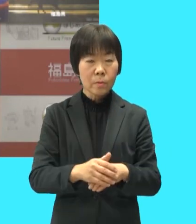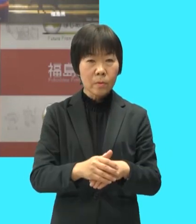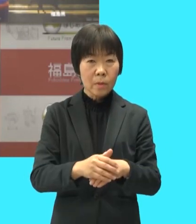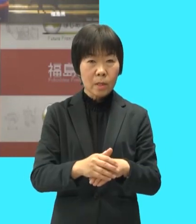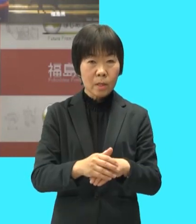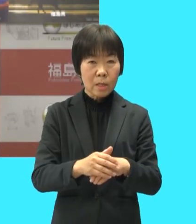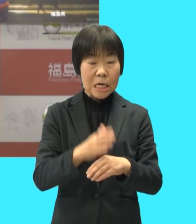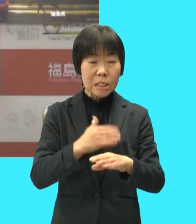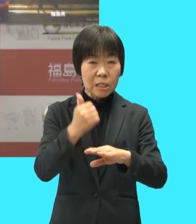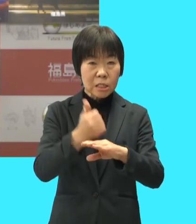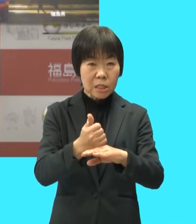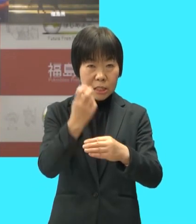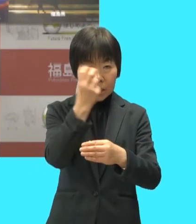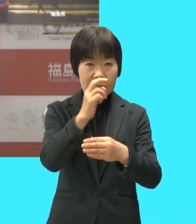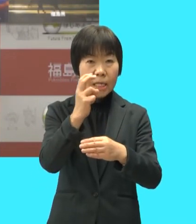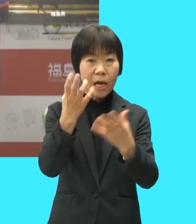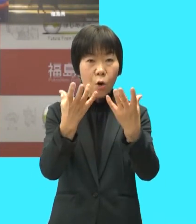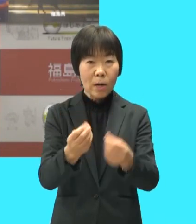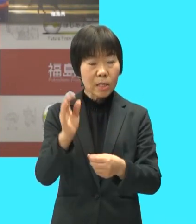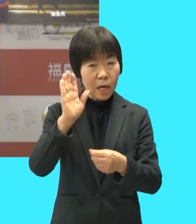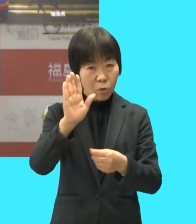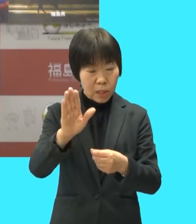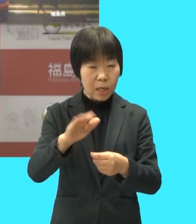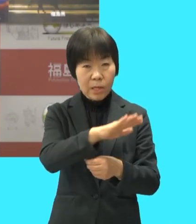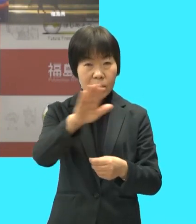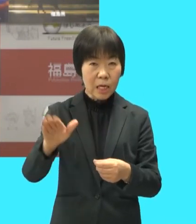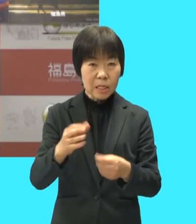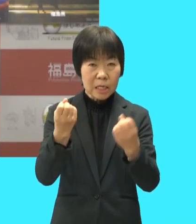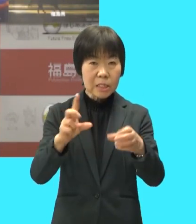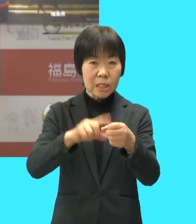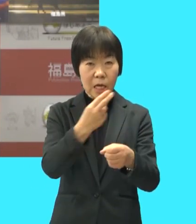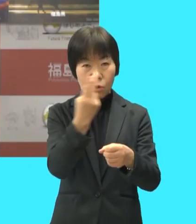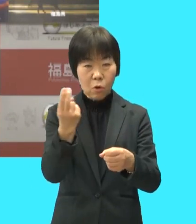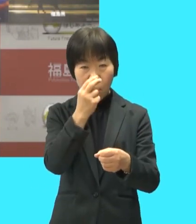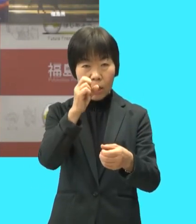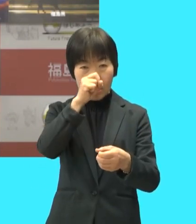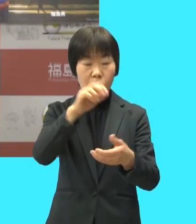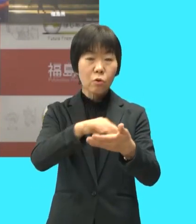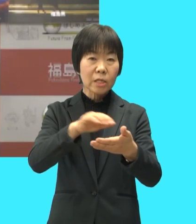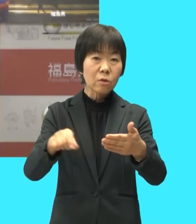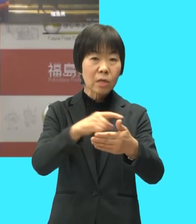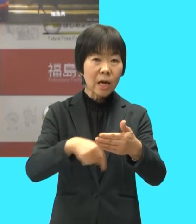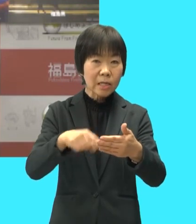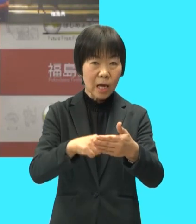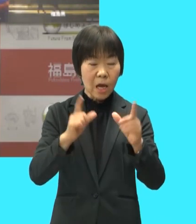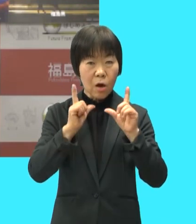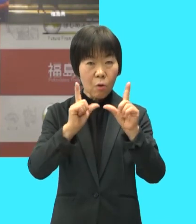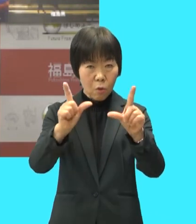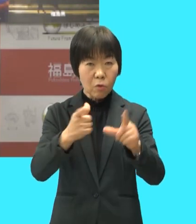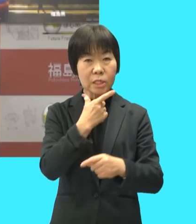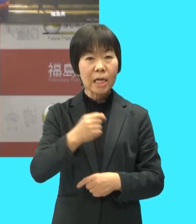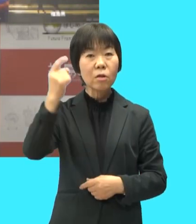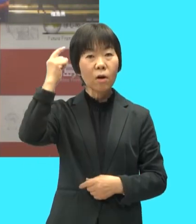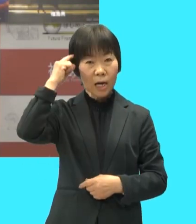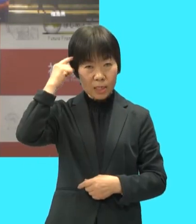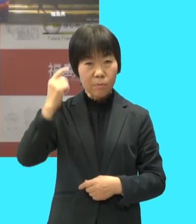また地位査定が終わりましたら、皆さんに新年度予算の中の重点施策ということでぜひお示しをしたいと